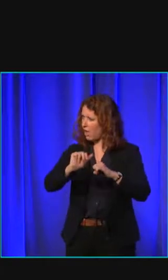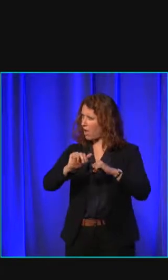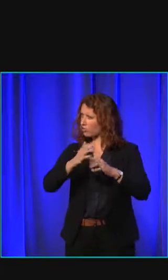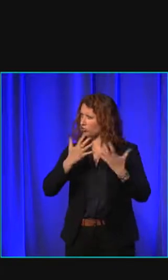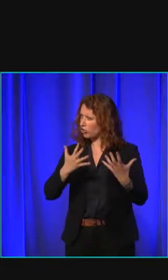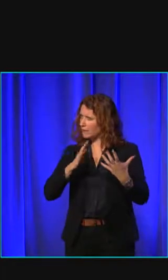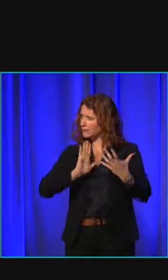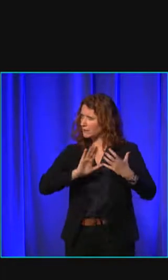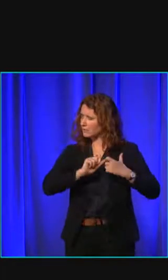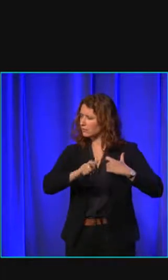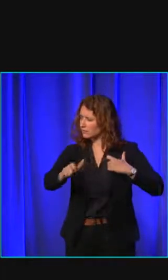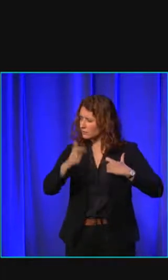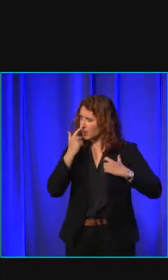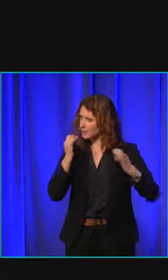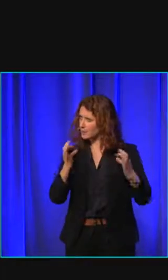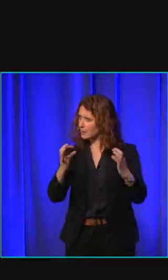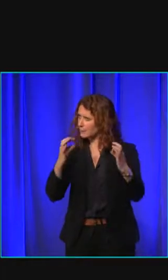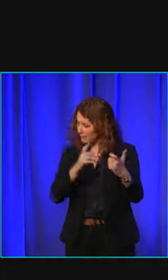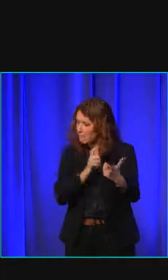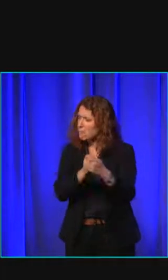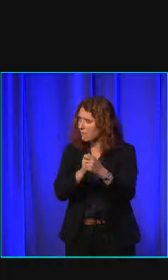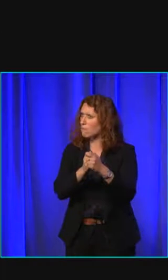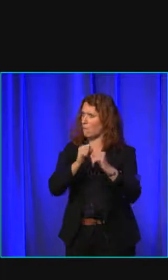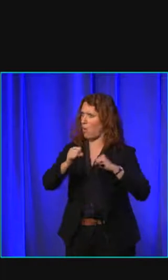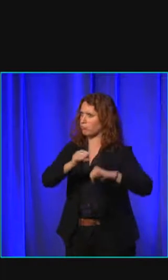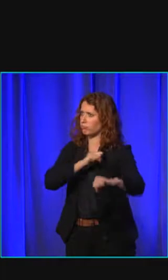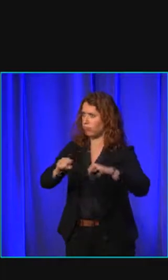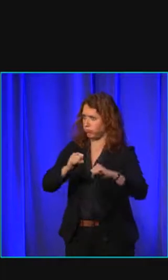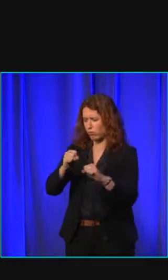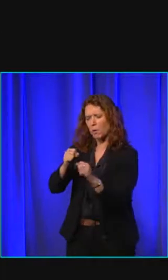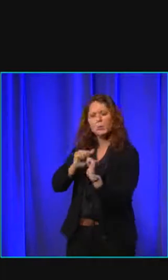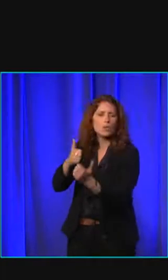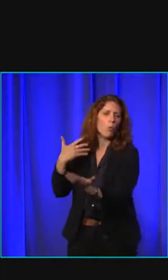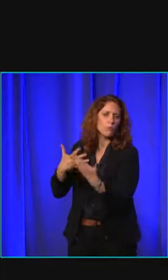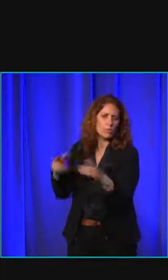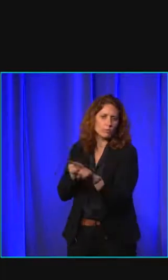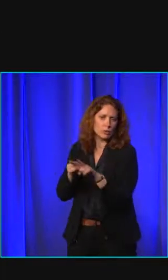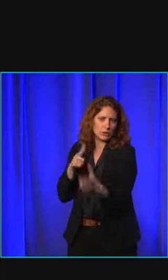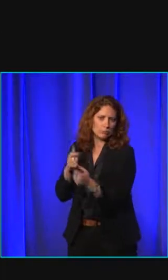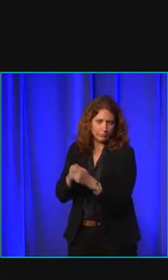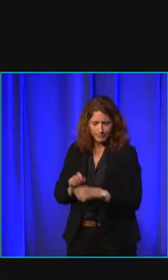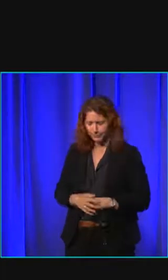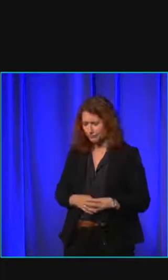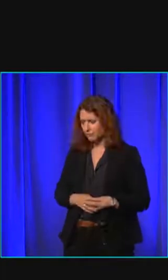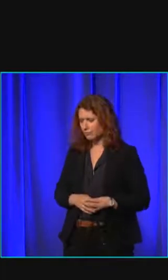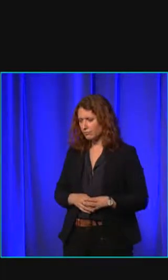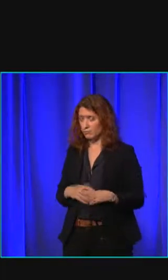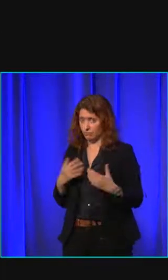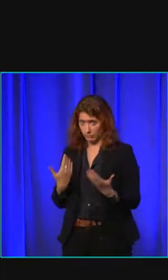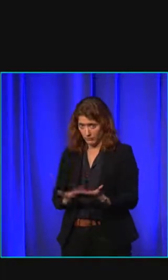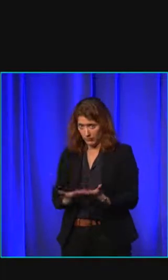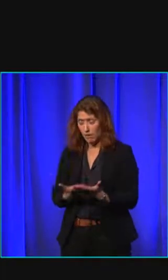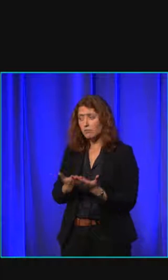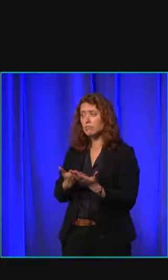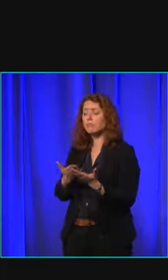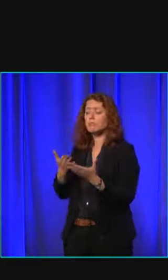plus adéquats en regard du contexte. Voilà. Et ceci, ça a été mis en évidence